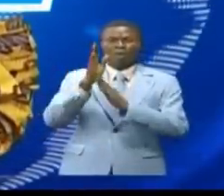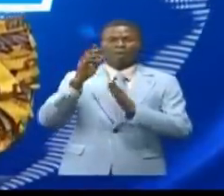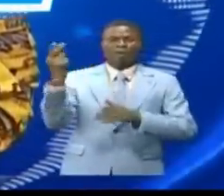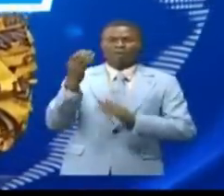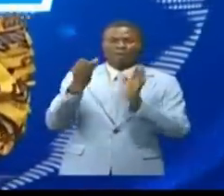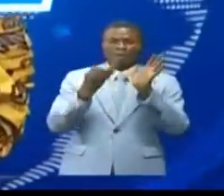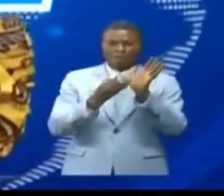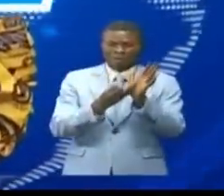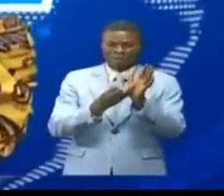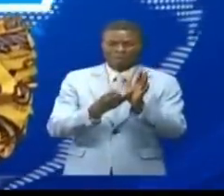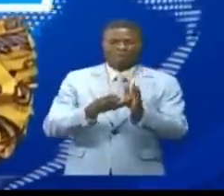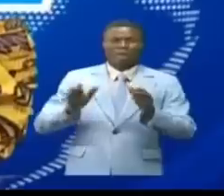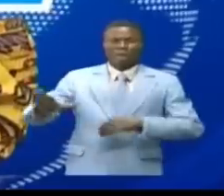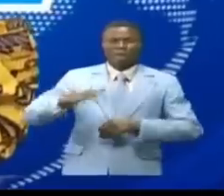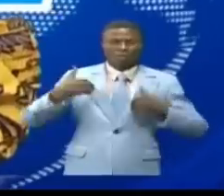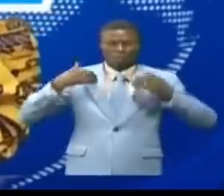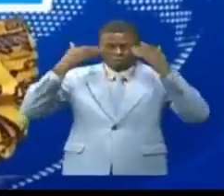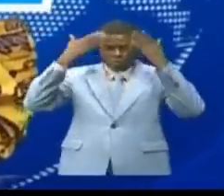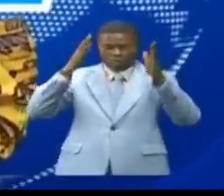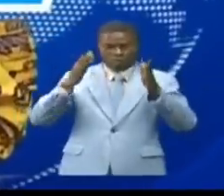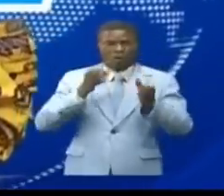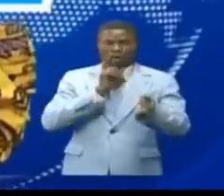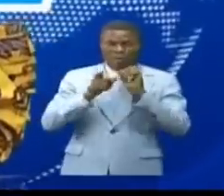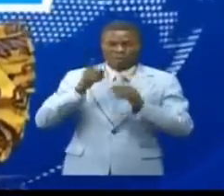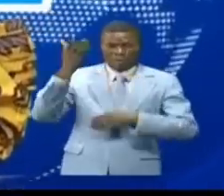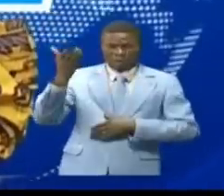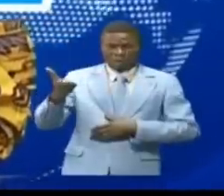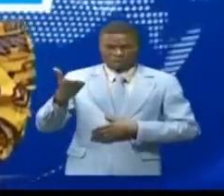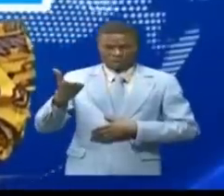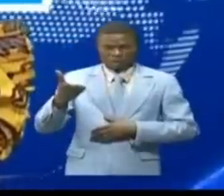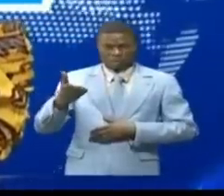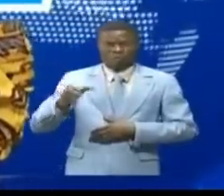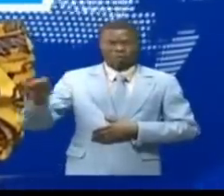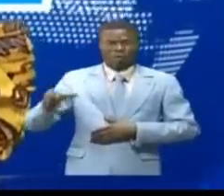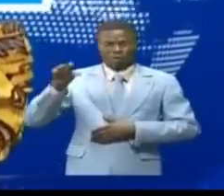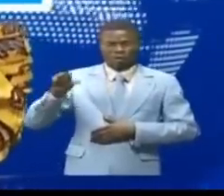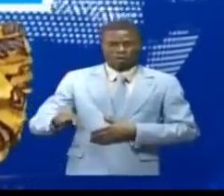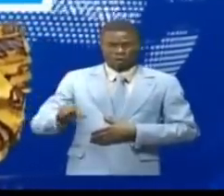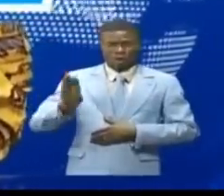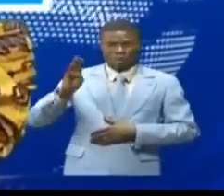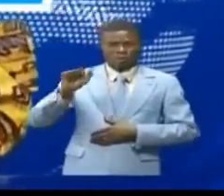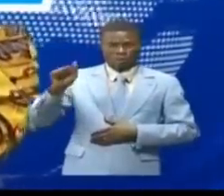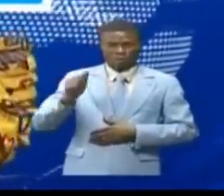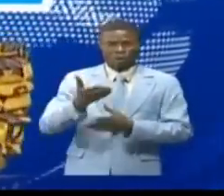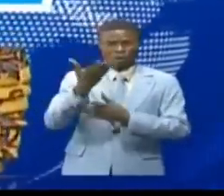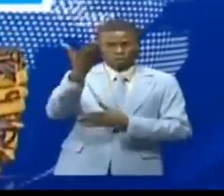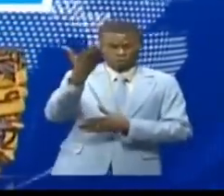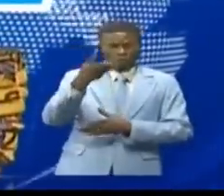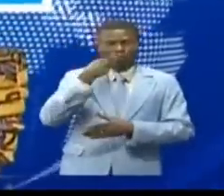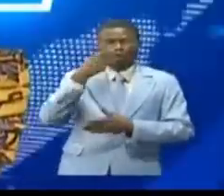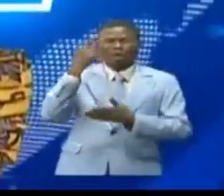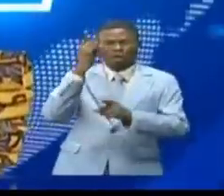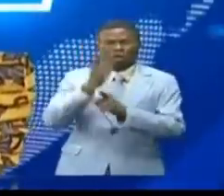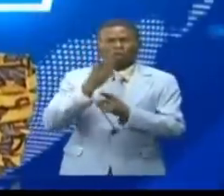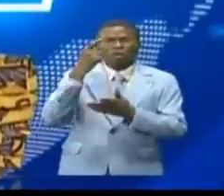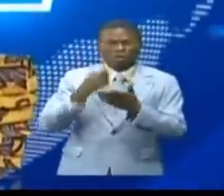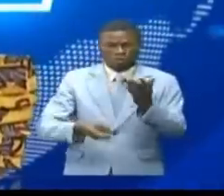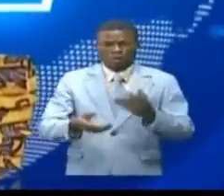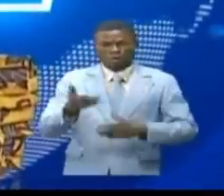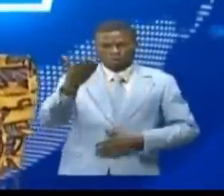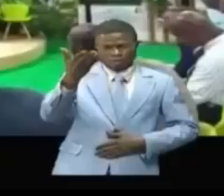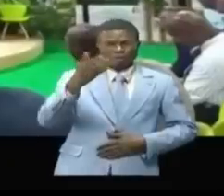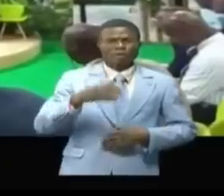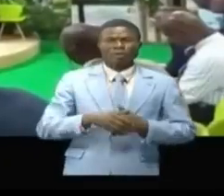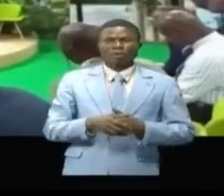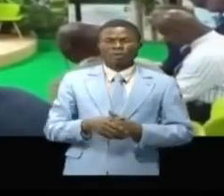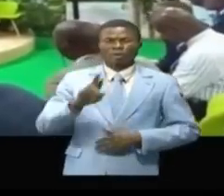coordonnateur de l'unité de gestion des tourbières en RDC, Jean-Jacques Bambuta. Nene Maizana et René Nguango, signe ces reportages.